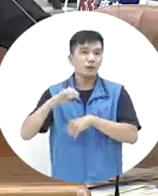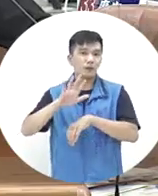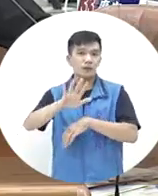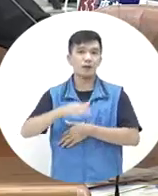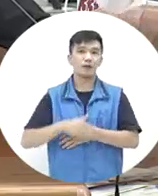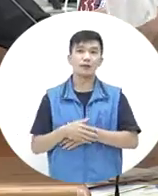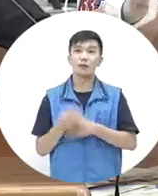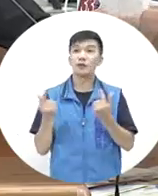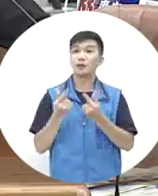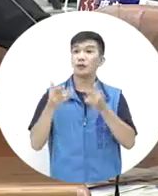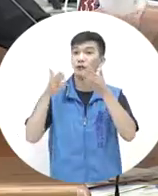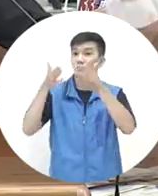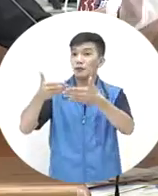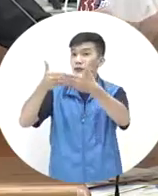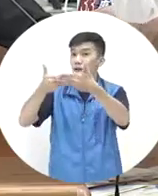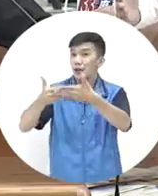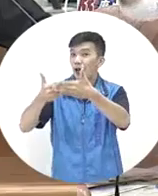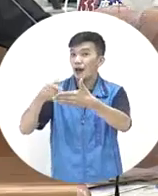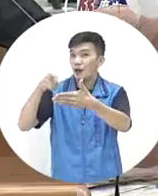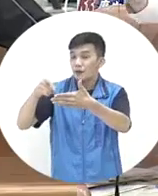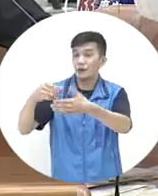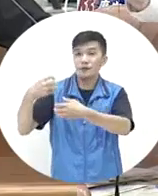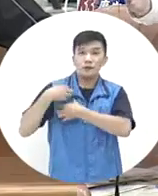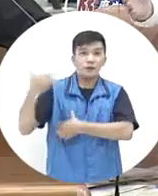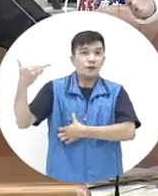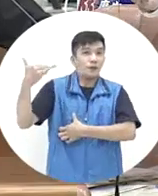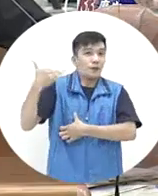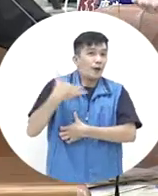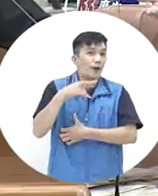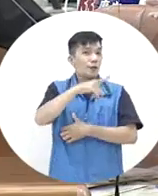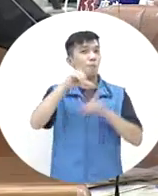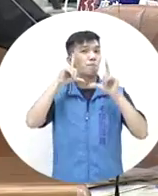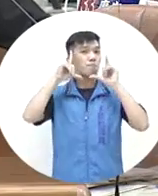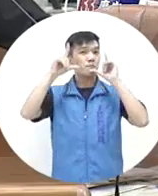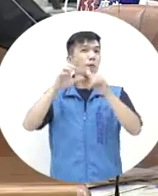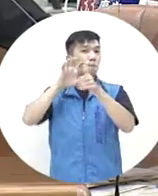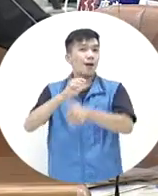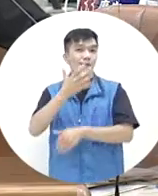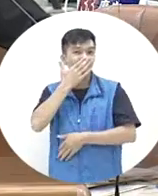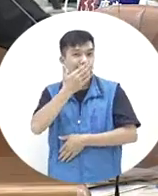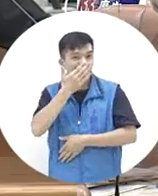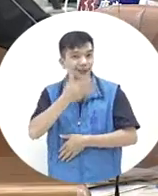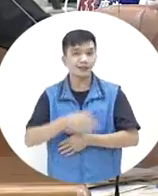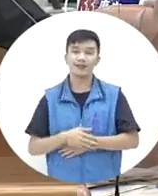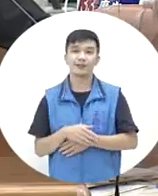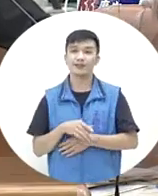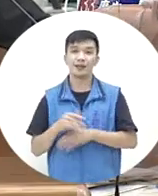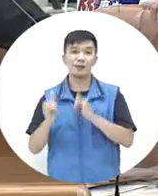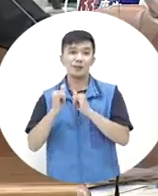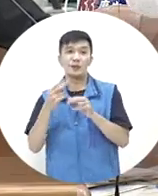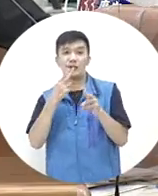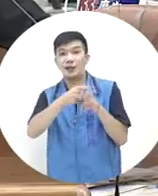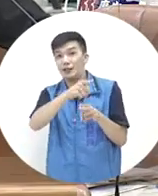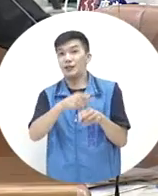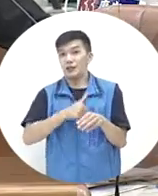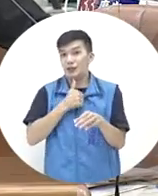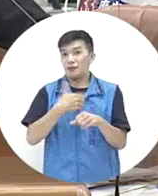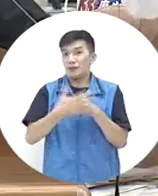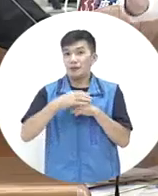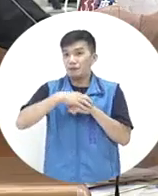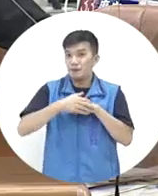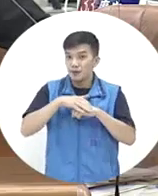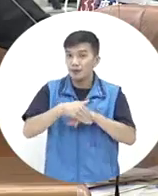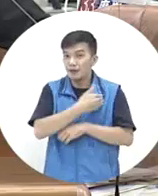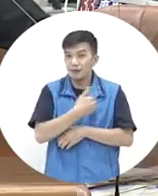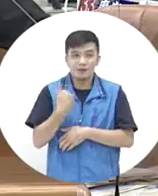国，连对中国的这个战机骚扰台湾，你不敢讲一句话，你怎么会让我们相信说你能够捍卫台湾呢？所以我觉得我